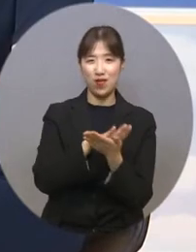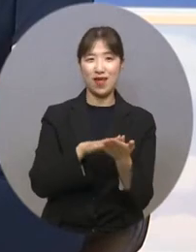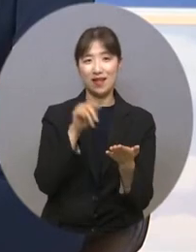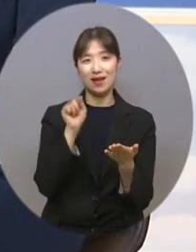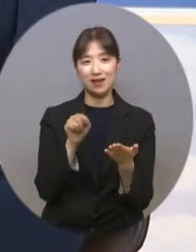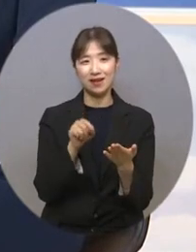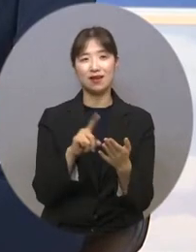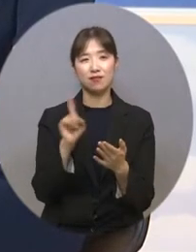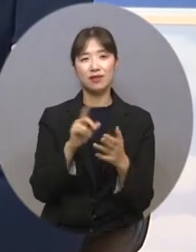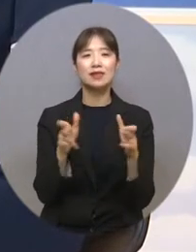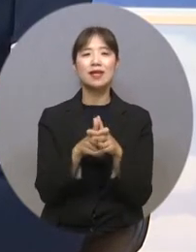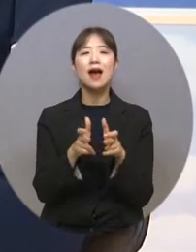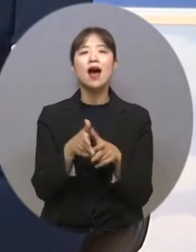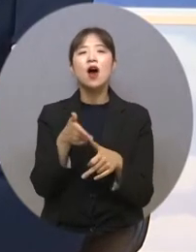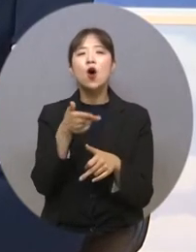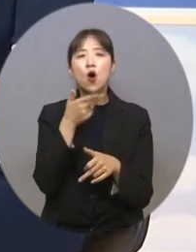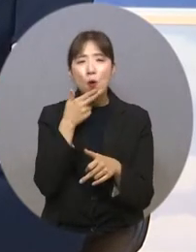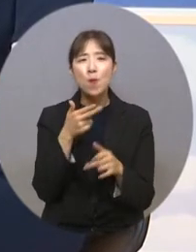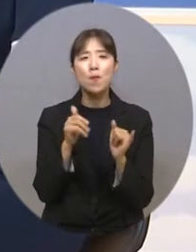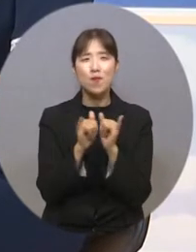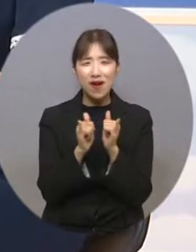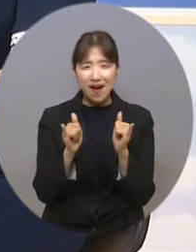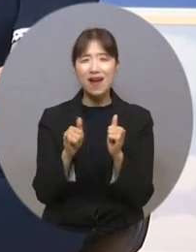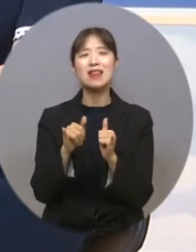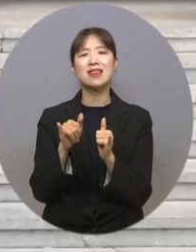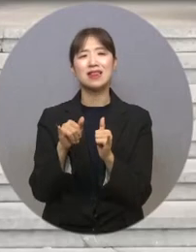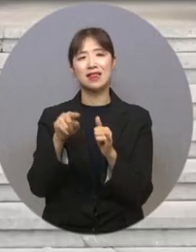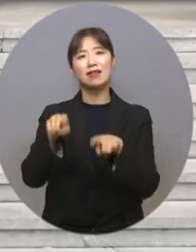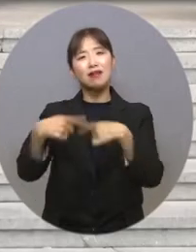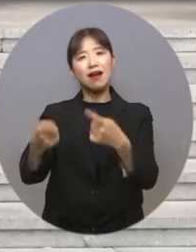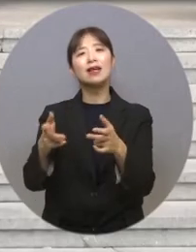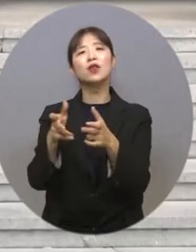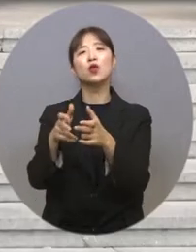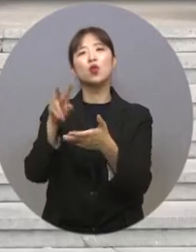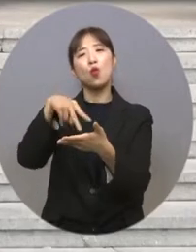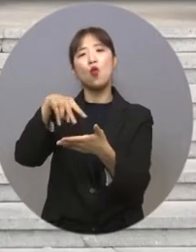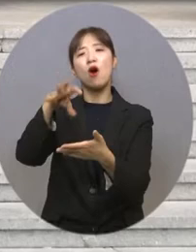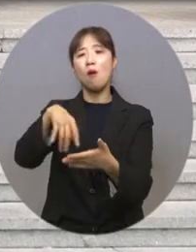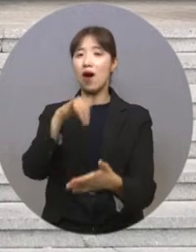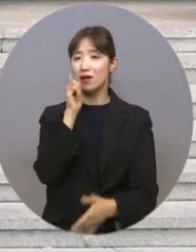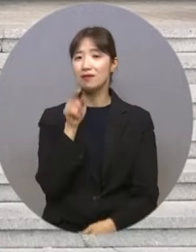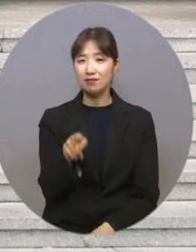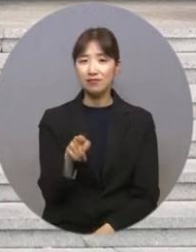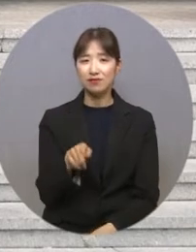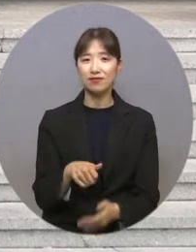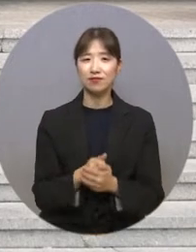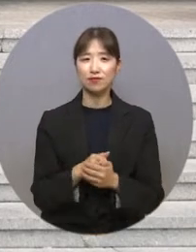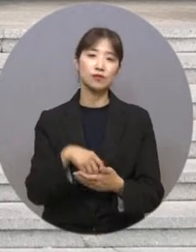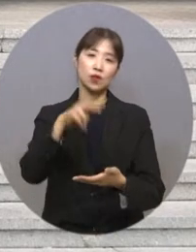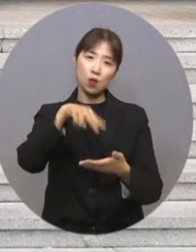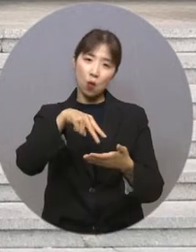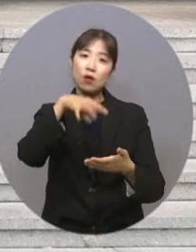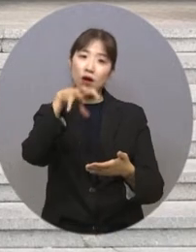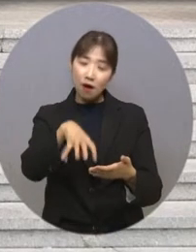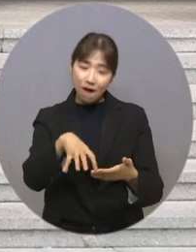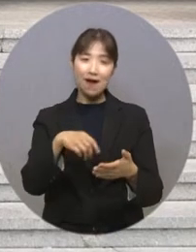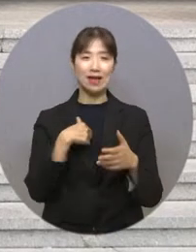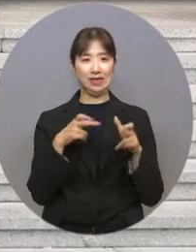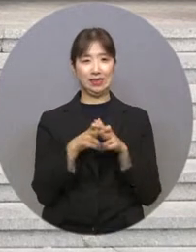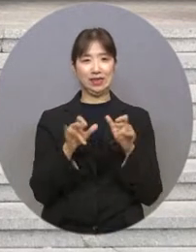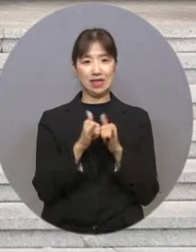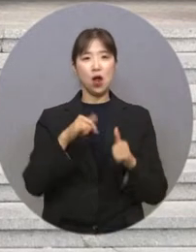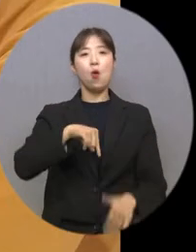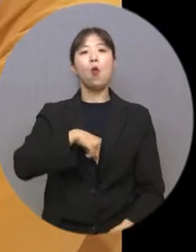네. 비장애인들이 많이 이용하는 어떤 도서관, 마찬가지죠. 이 네. 부분들도. 네. 그래서 도서관을 장애인